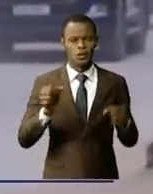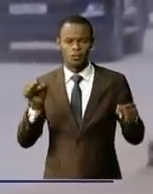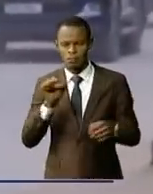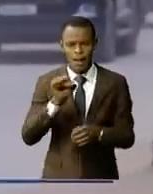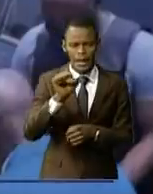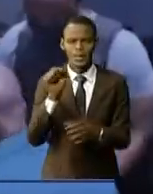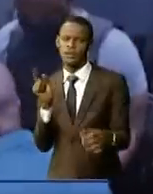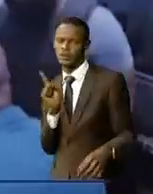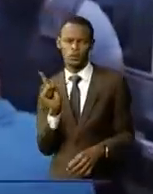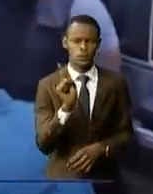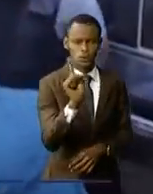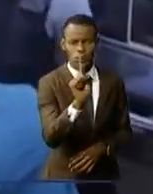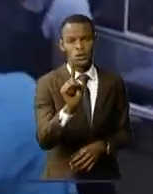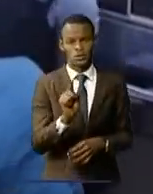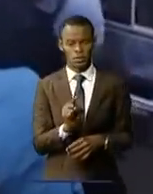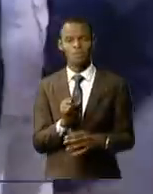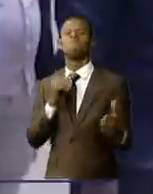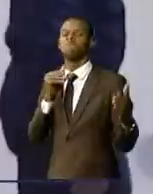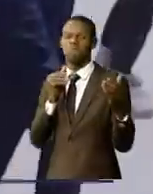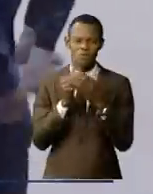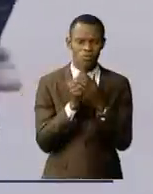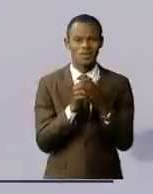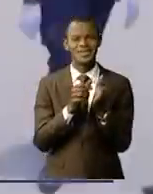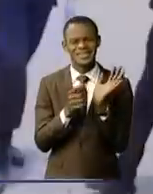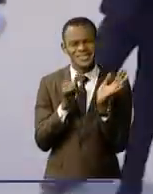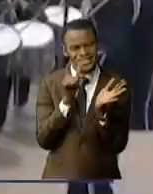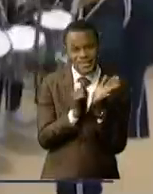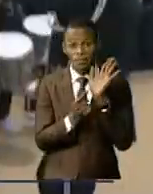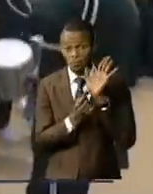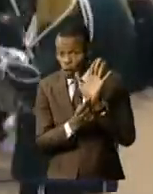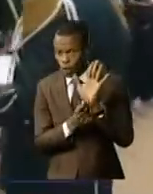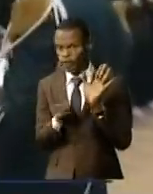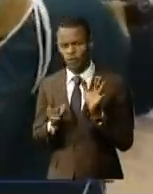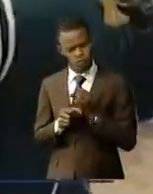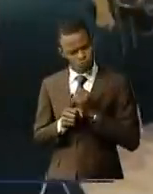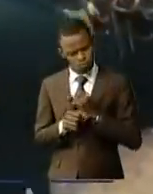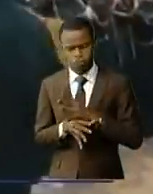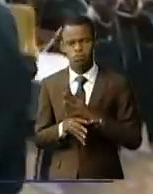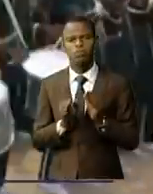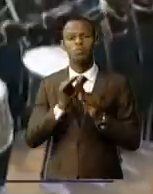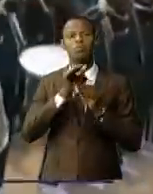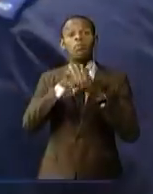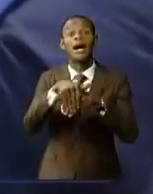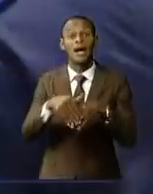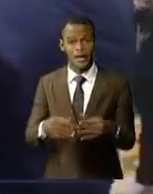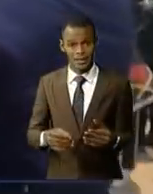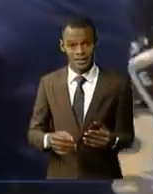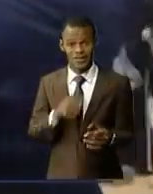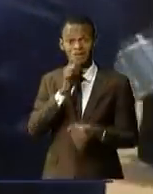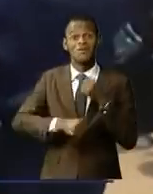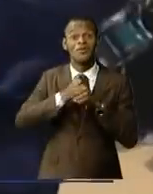en terre battue, marqua ainsi sa volonté, sa détermination de participer à tout prix à ce double anniversaire.